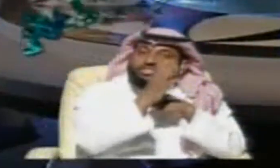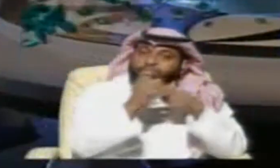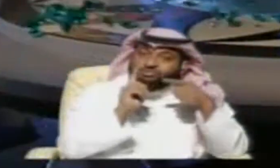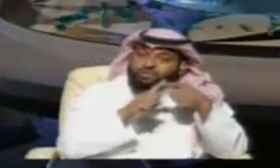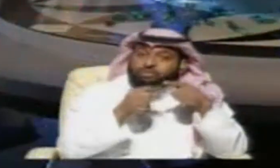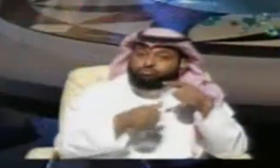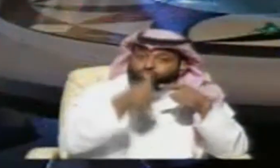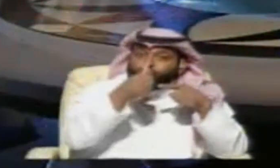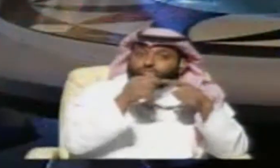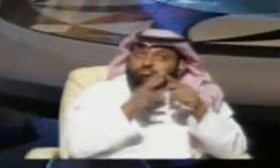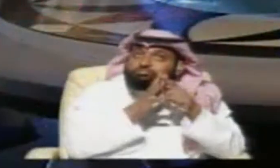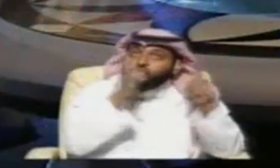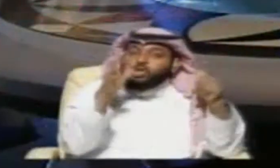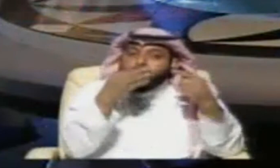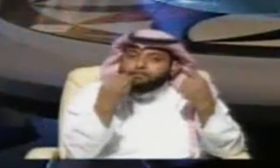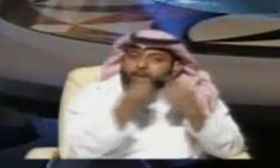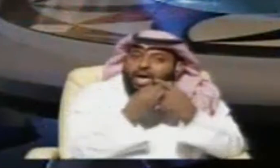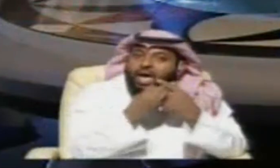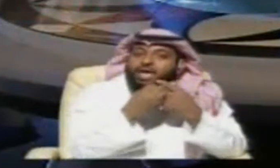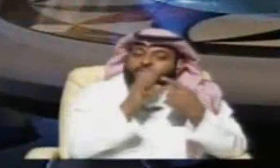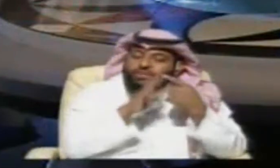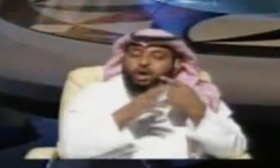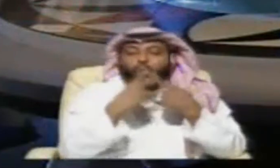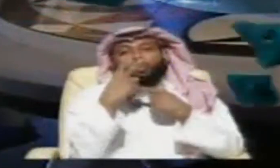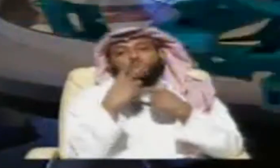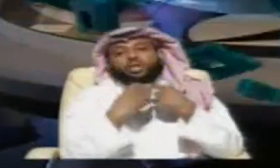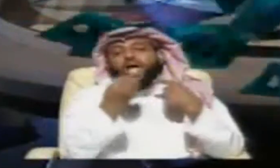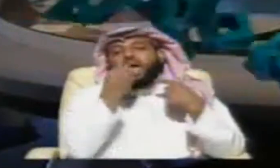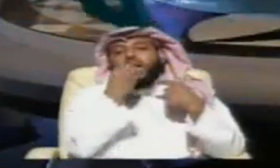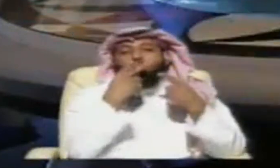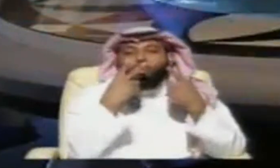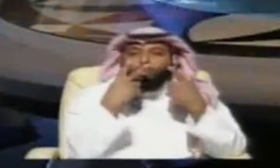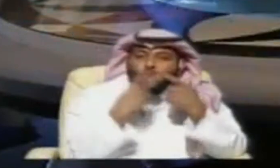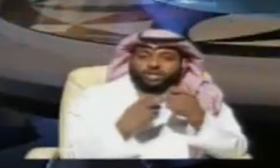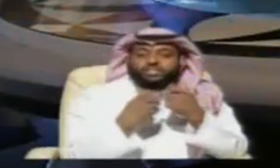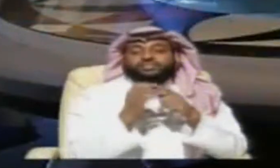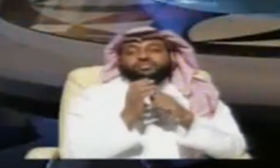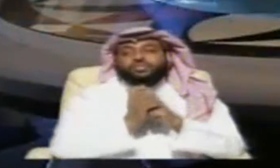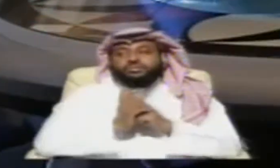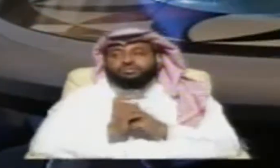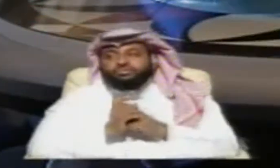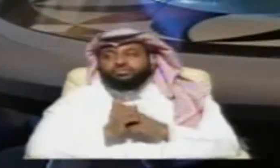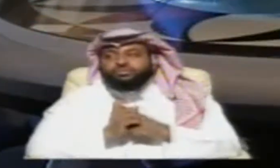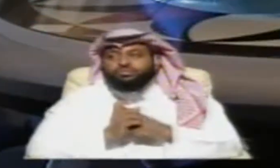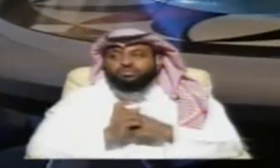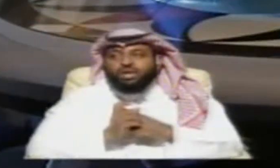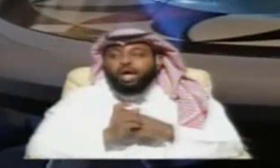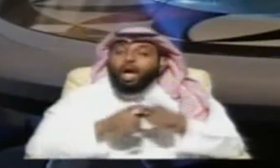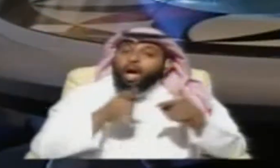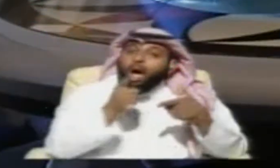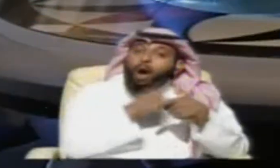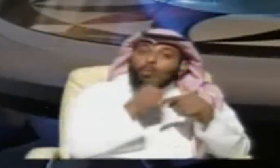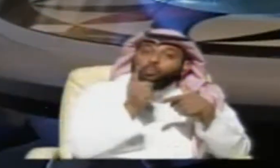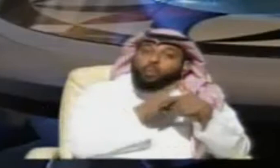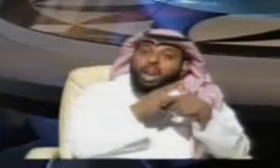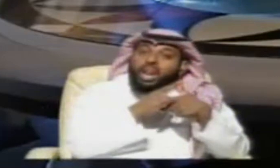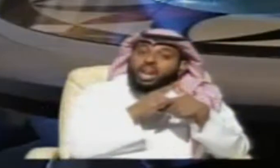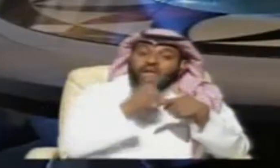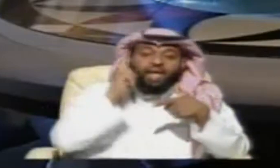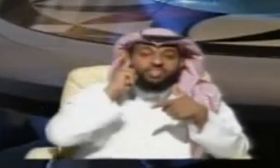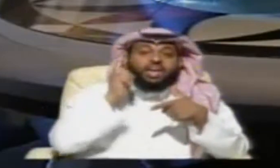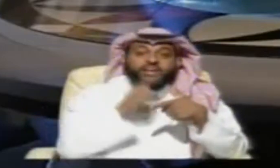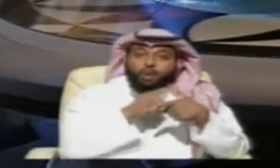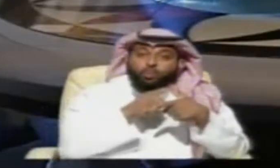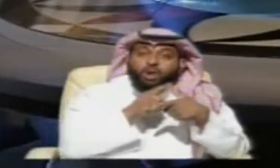فيكون الإمساك مع الأذان الثاني، مع بدء الأذان الثاني. وإذا كان المؤذن الأول يؤذن قبل طلوع الفجر كما